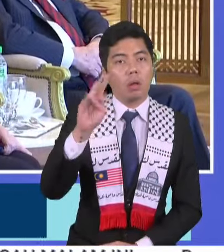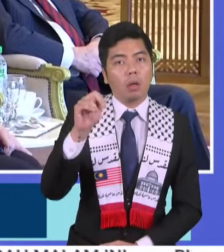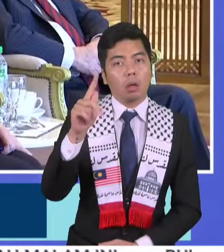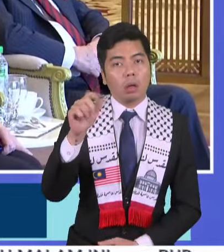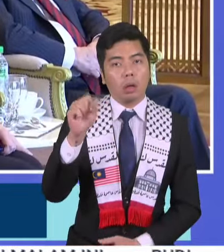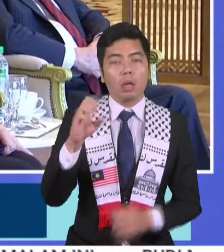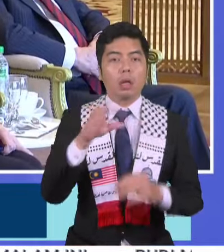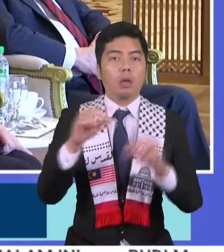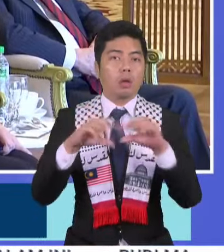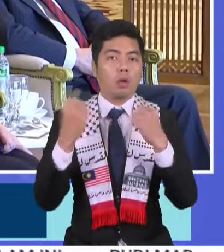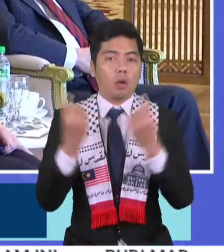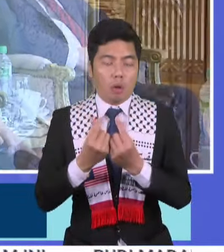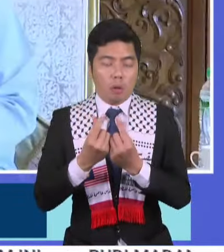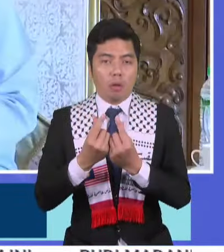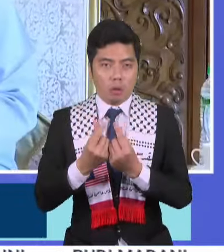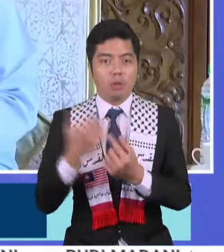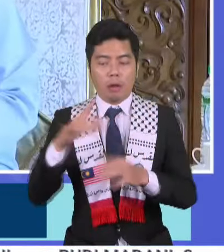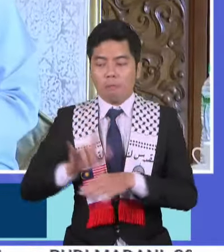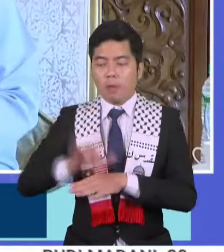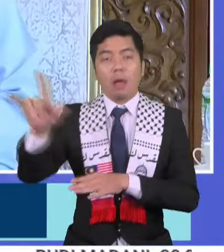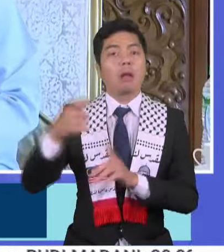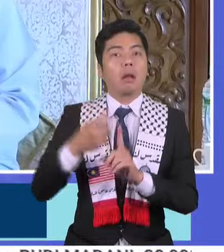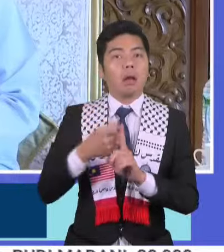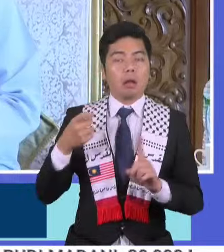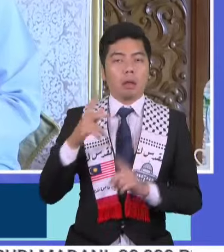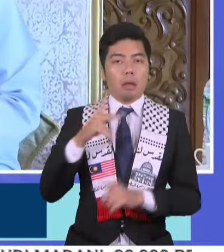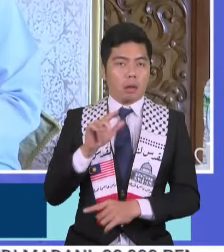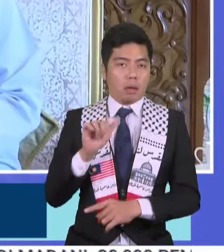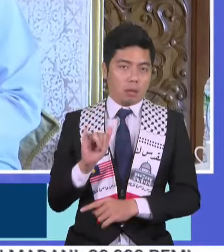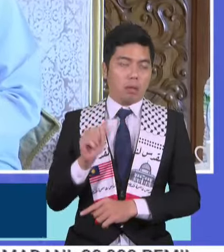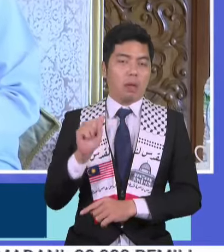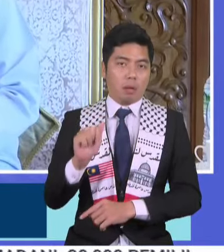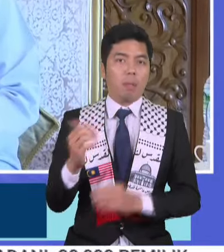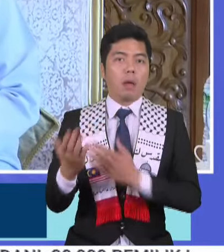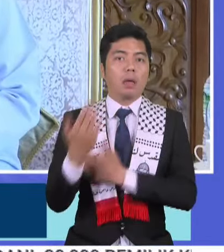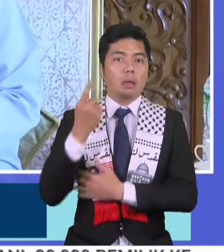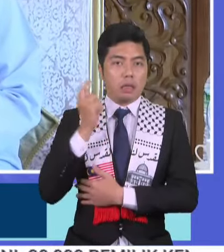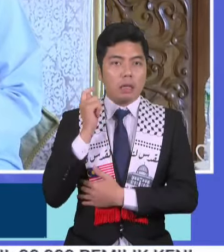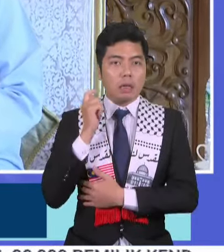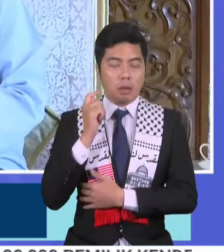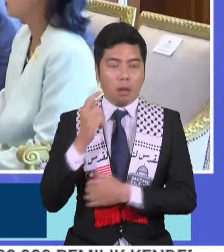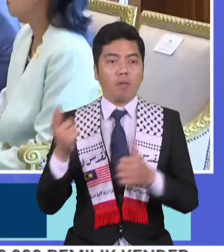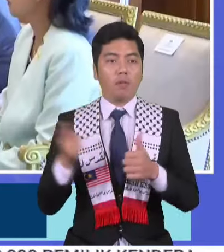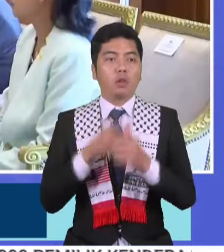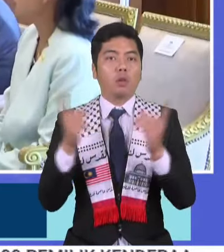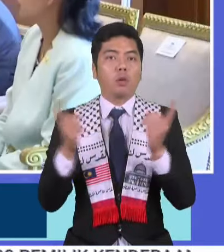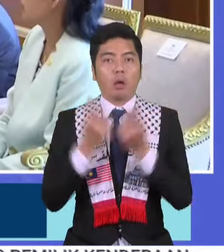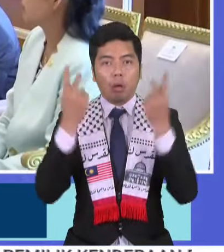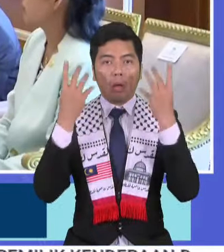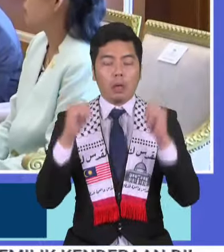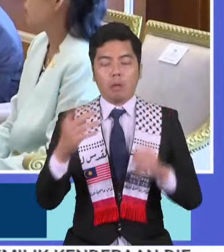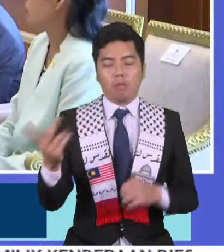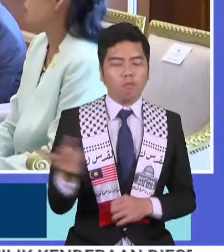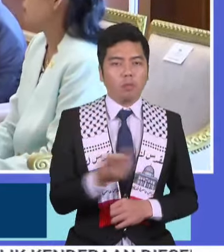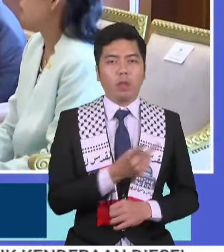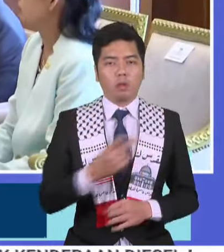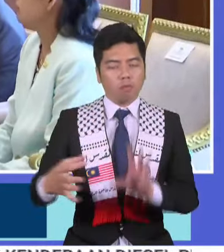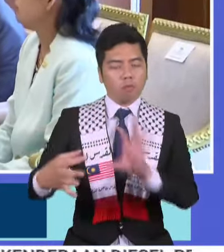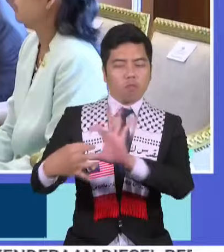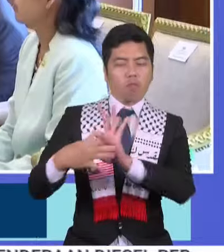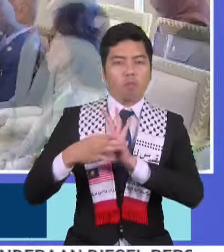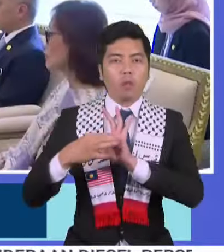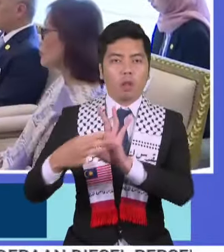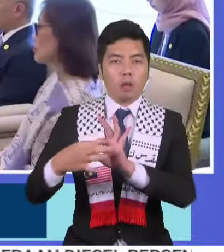serta delegasi berlepas dari KLIA pagi tadi. Pada pertemuan bersama Perdana Menteri, kedua-dua negara menyatakan